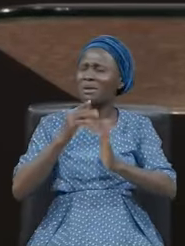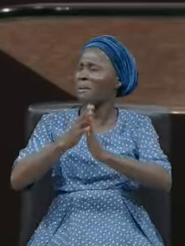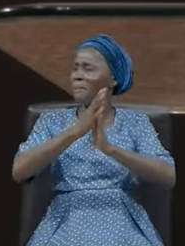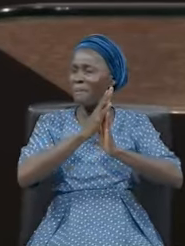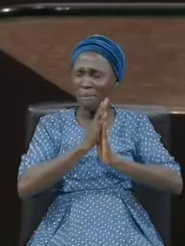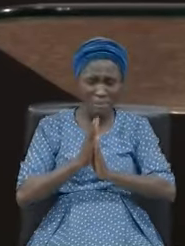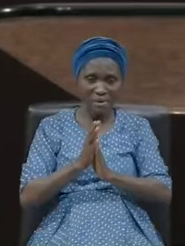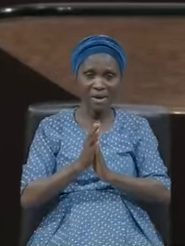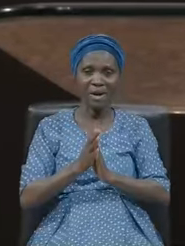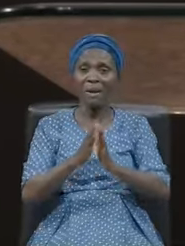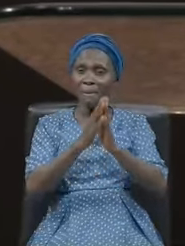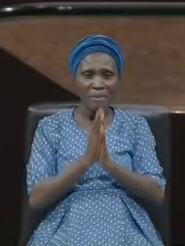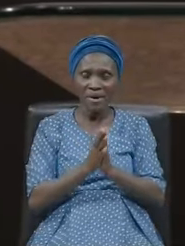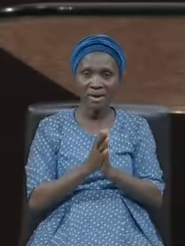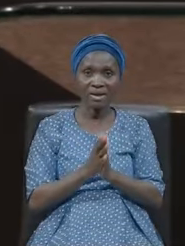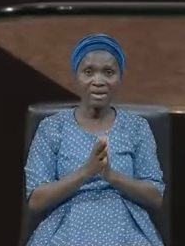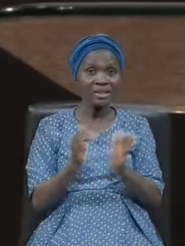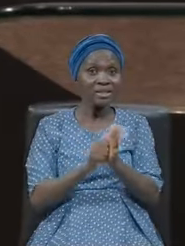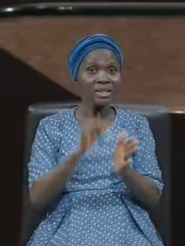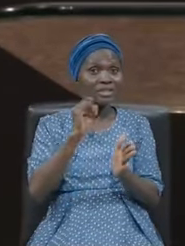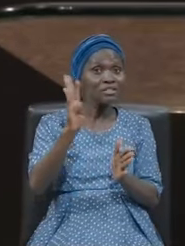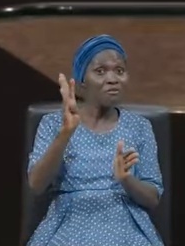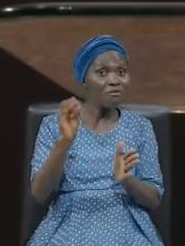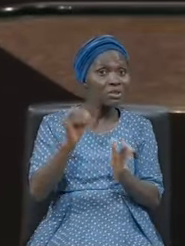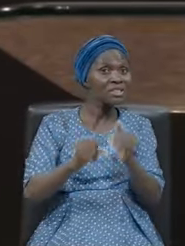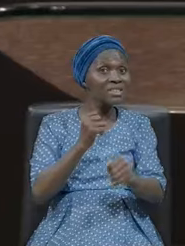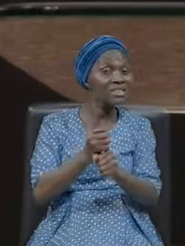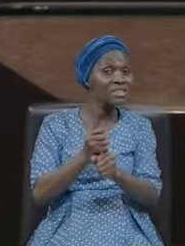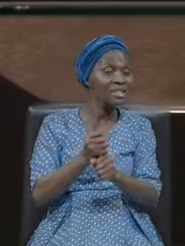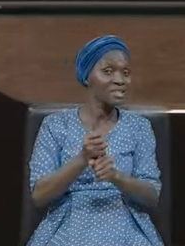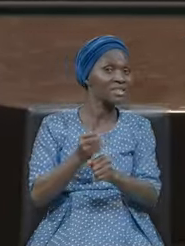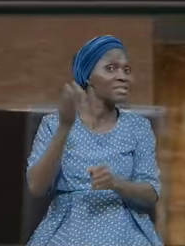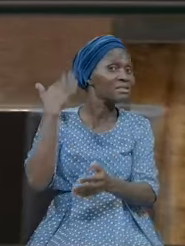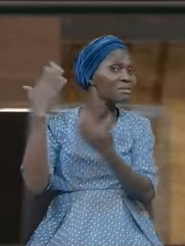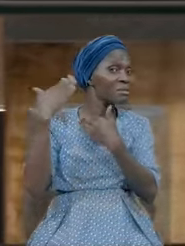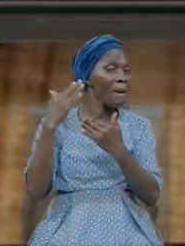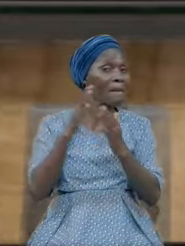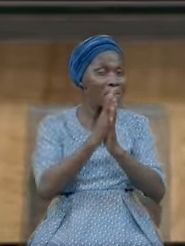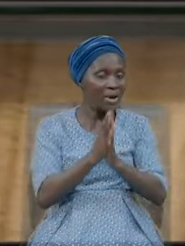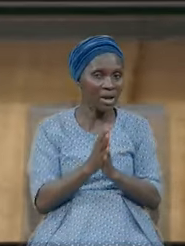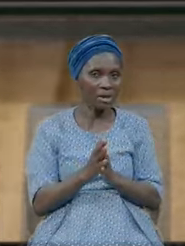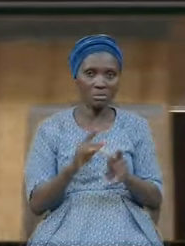vous entendre 40 ans la prre de 40 ans mais